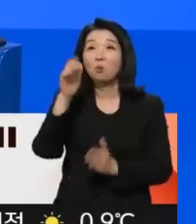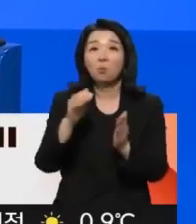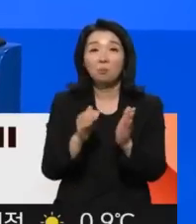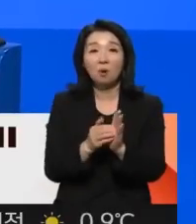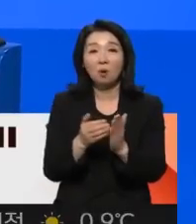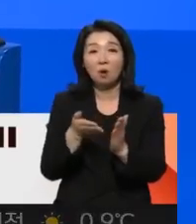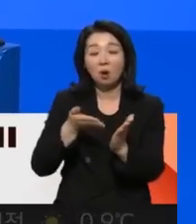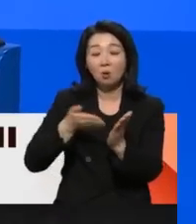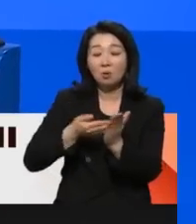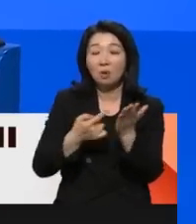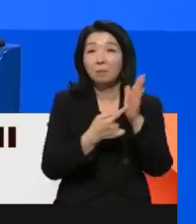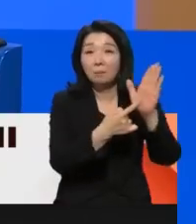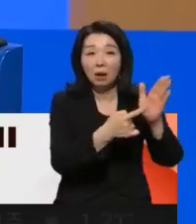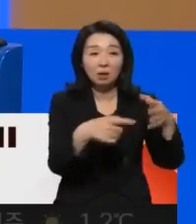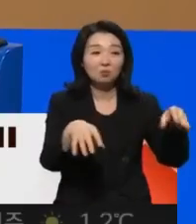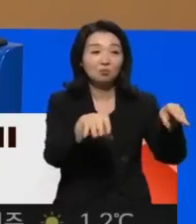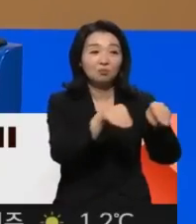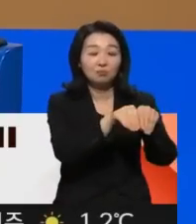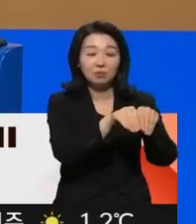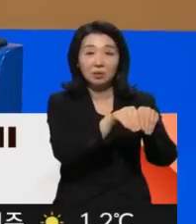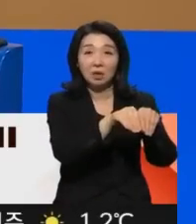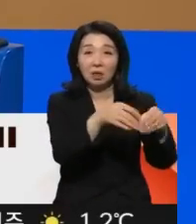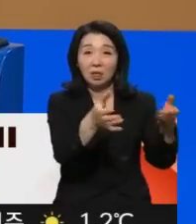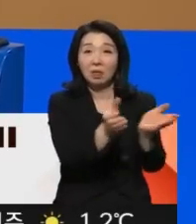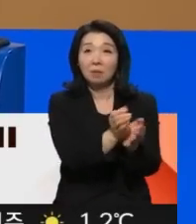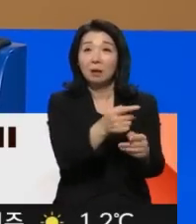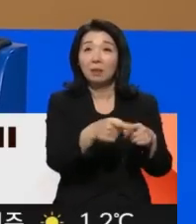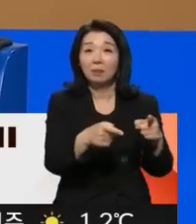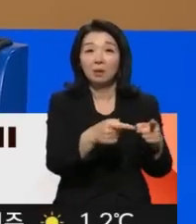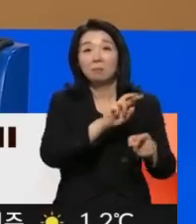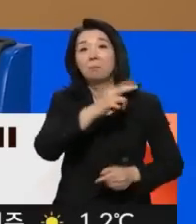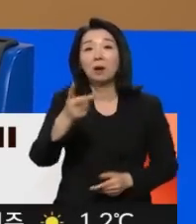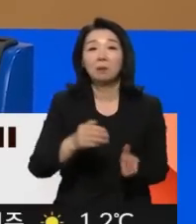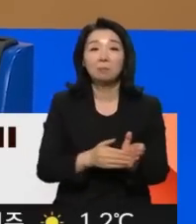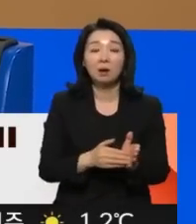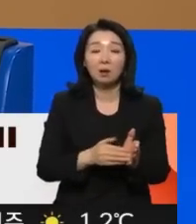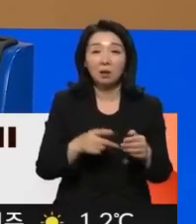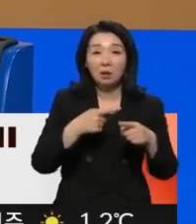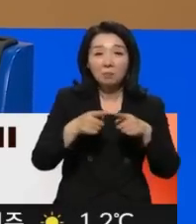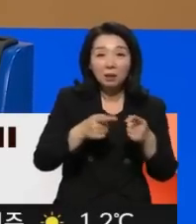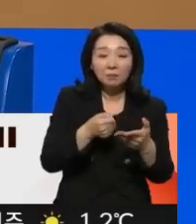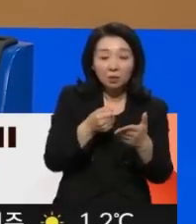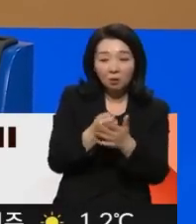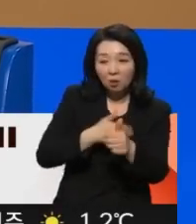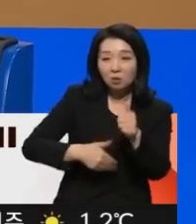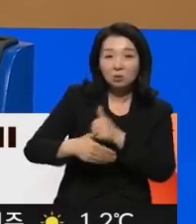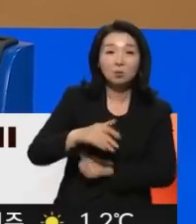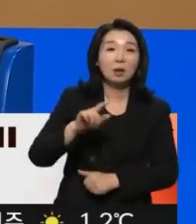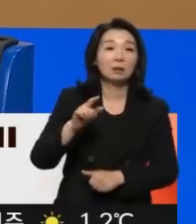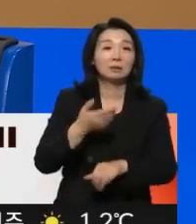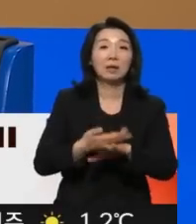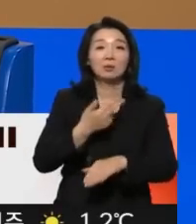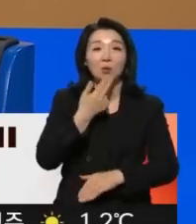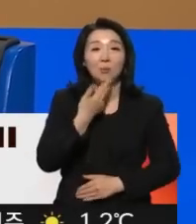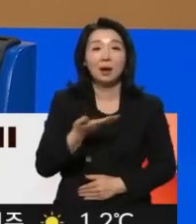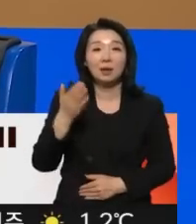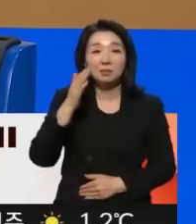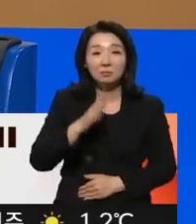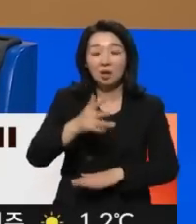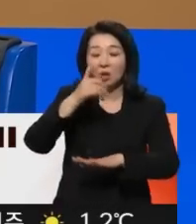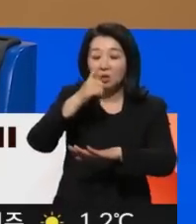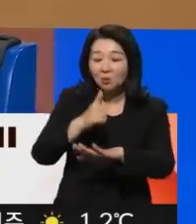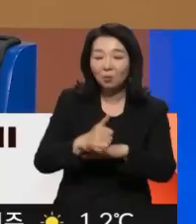공표가 됐던 부처의 판단이 번복이 됐다면서 판단의 근거가 된 정보와 정황 달라진 게 전혀 없는데